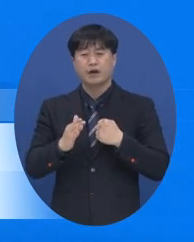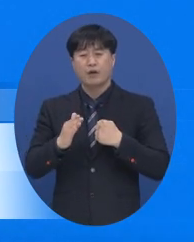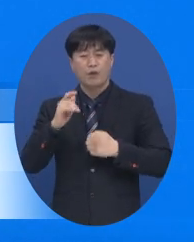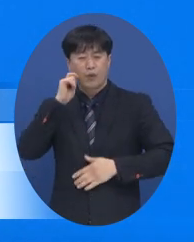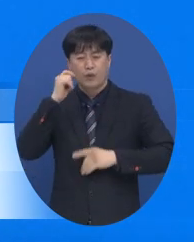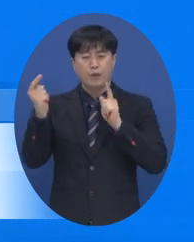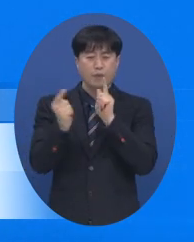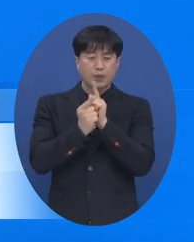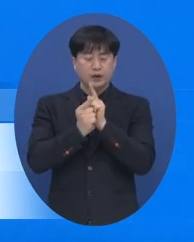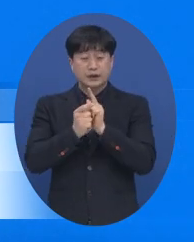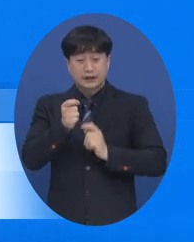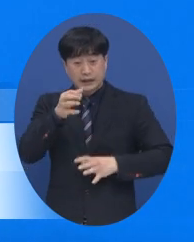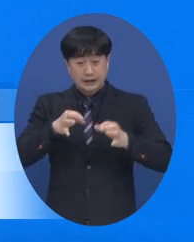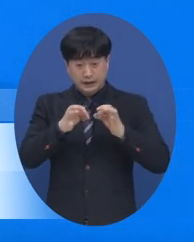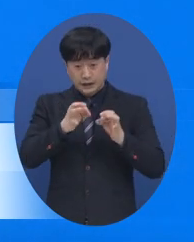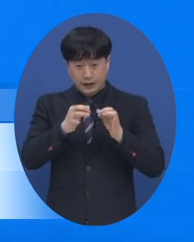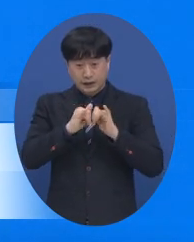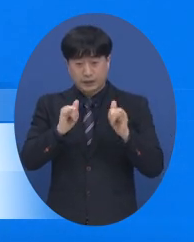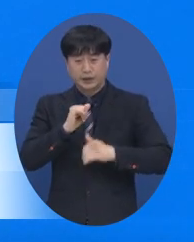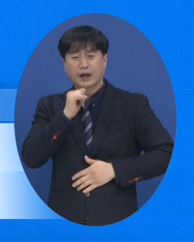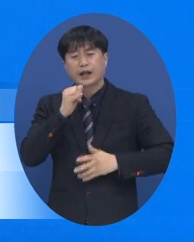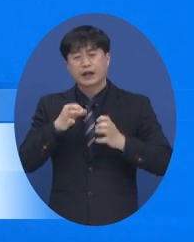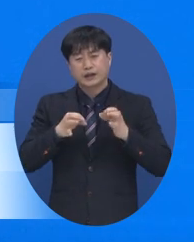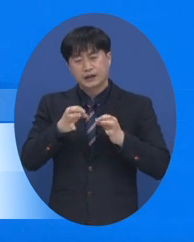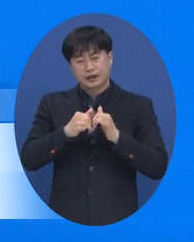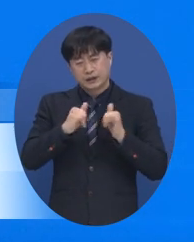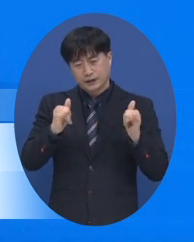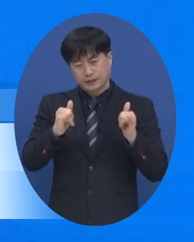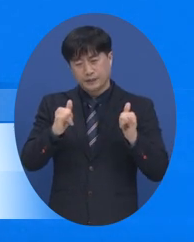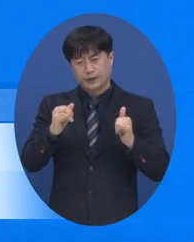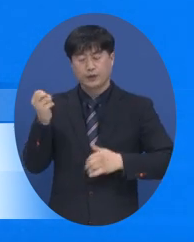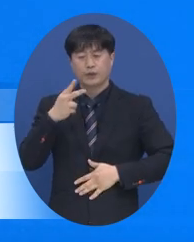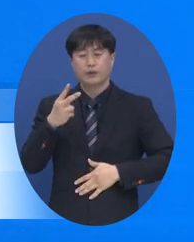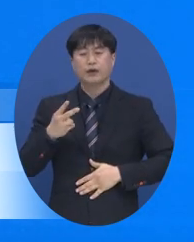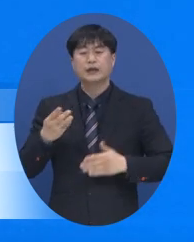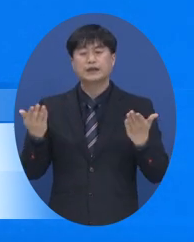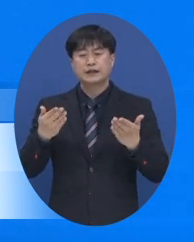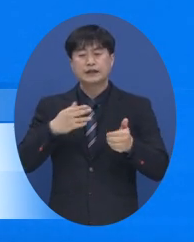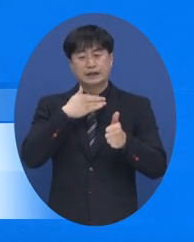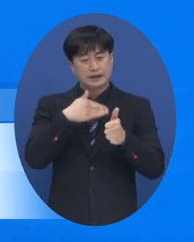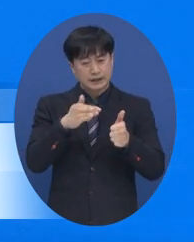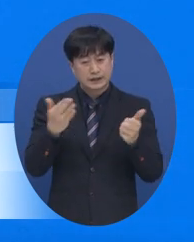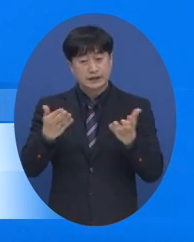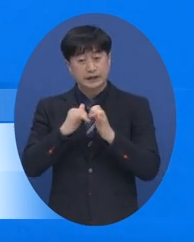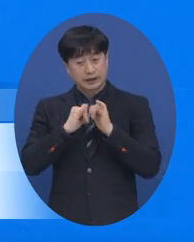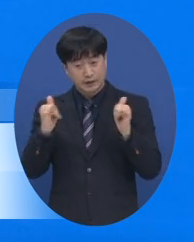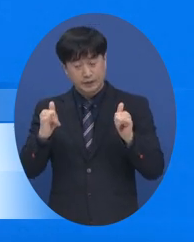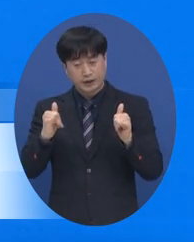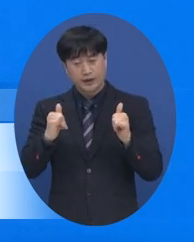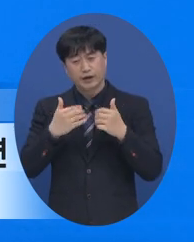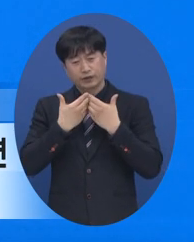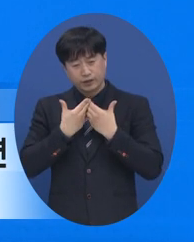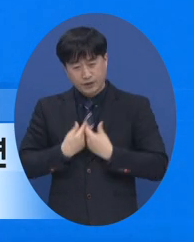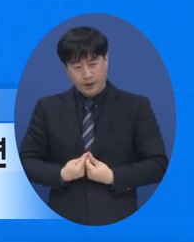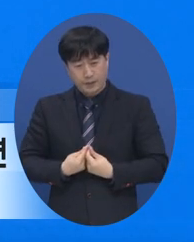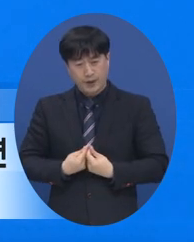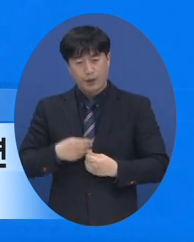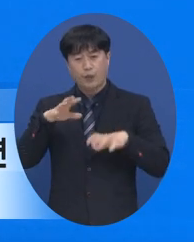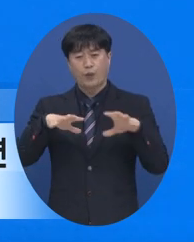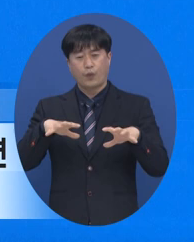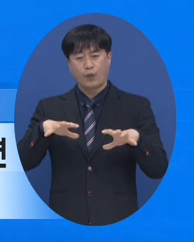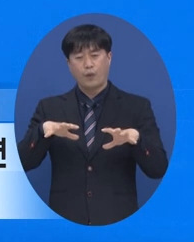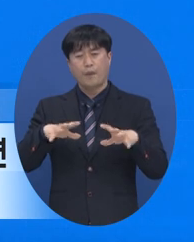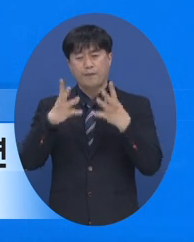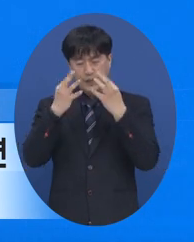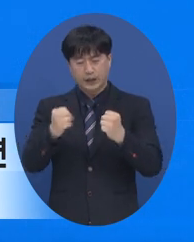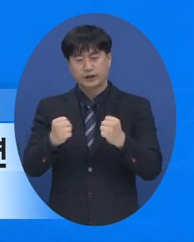직격탄을 맞은 소상공인과 영세 자영업자 그리고 일터를 이런 노동자 들의 절망이 곳곳에서